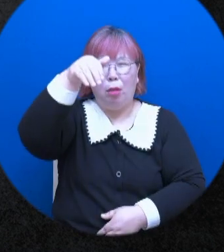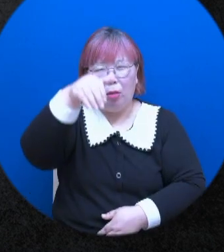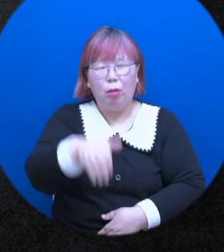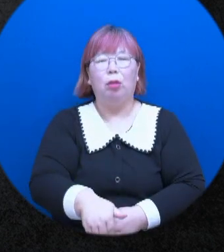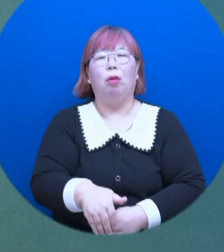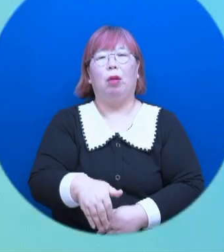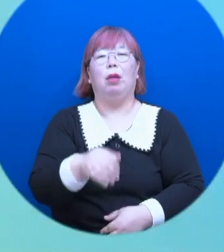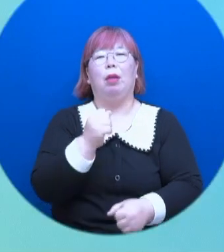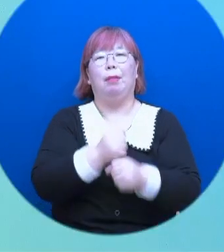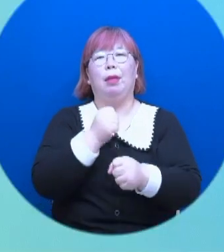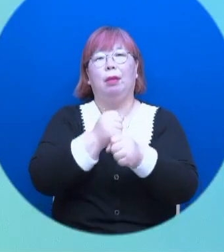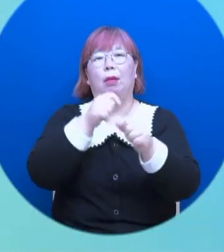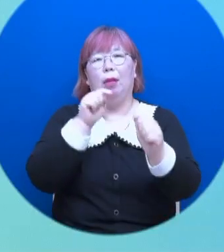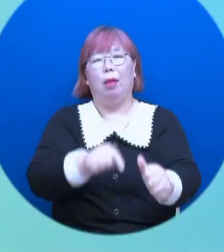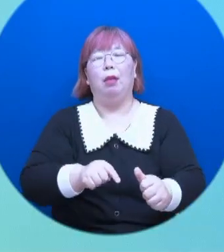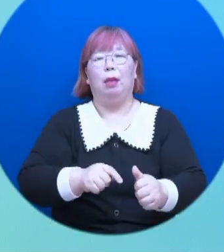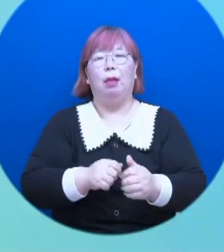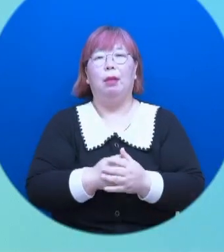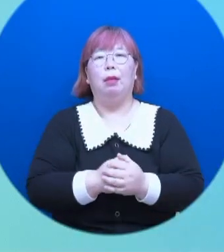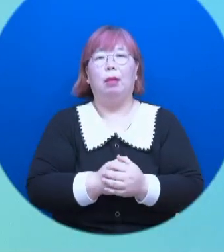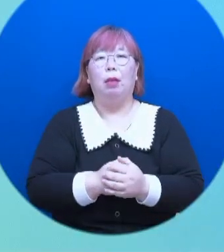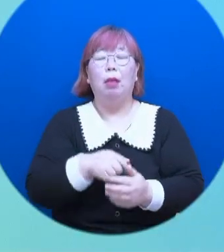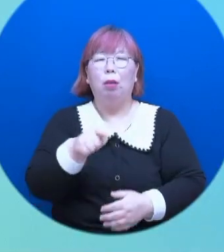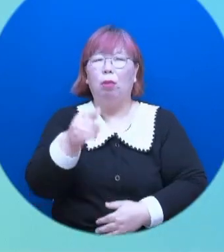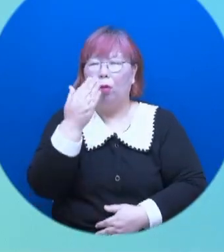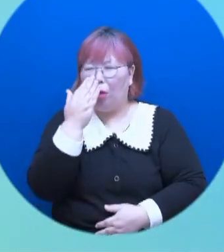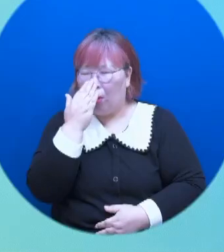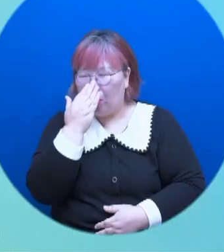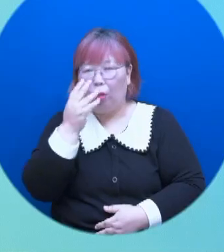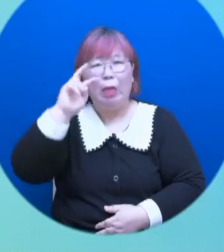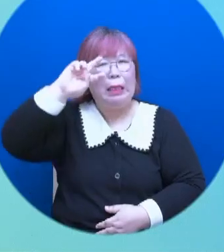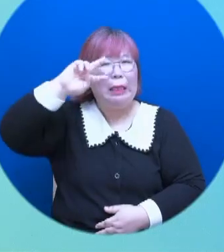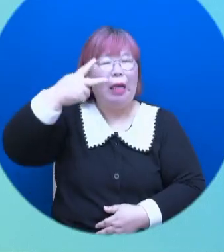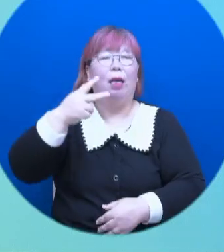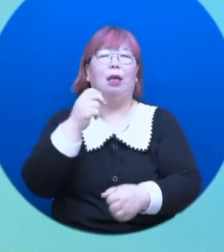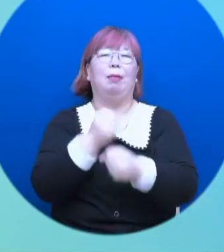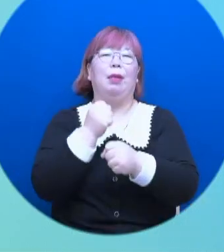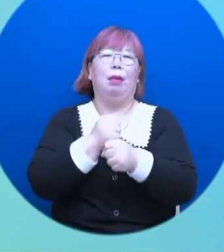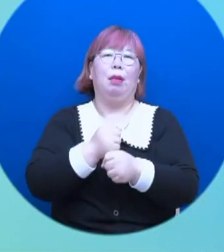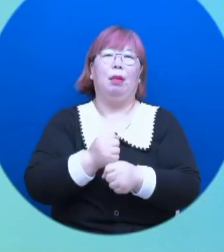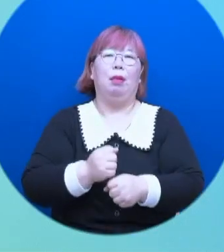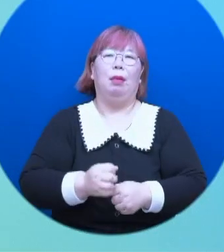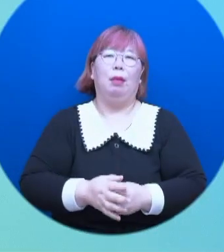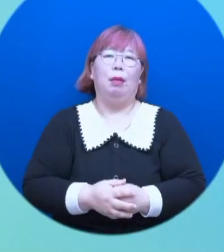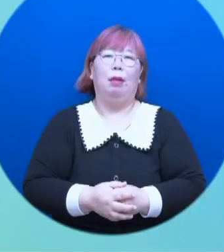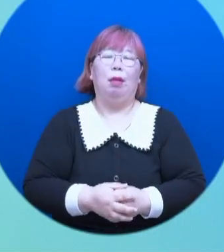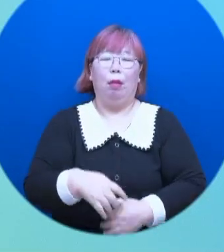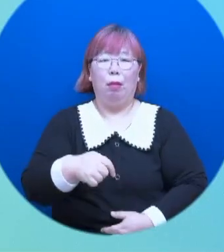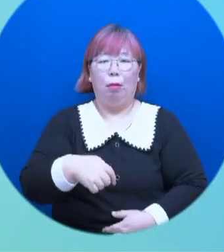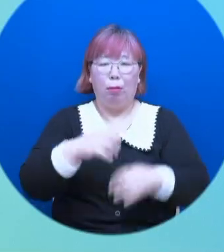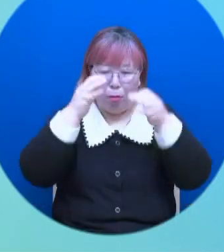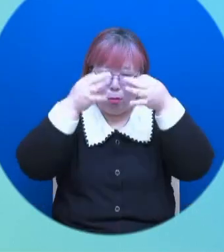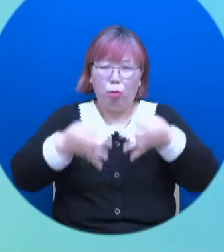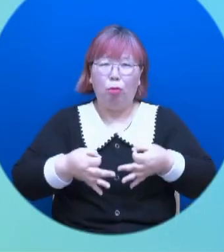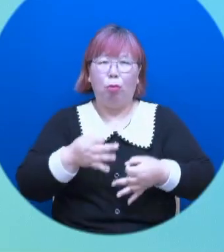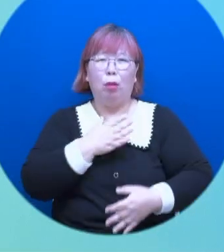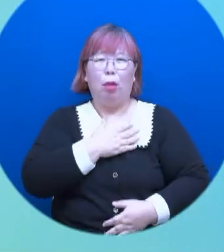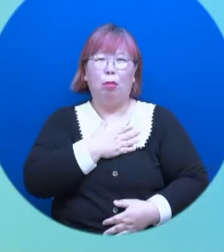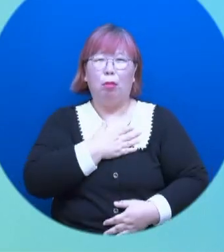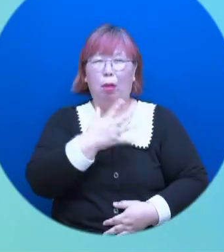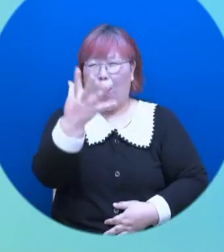평가절하하는 것, 그것을 겸손이라고 착각하게 하래요. 스스로 못난이다,